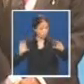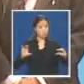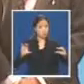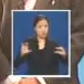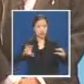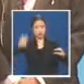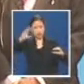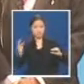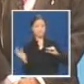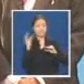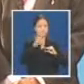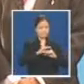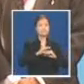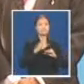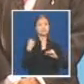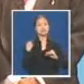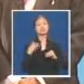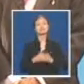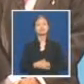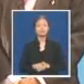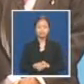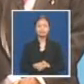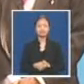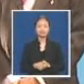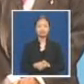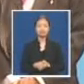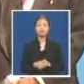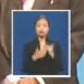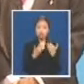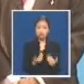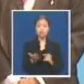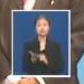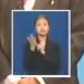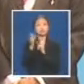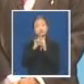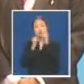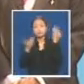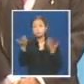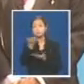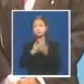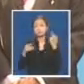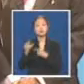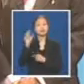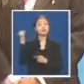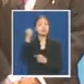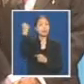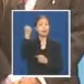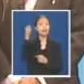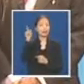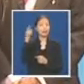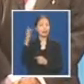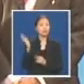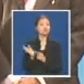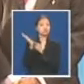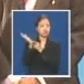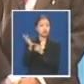นี้ได้ผ่านการรับหลักการของสภาผู้แทนราษฎรแล้วคณะกรรมการซึ่งพิจารณากฎหม